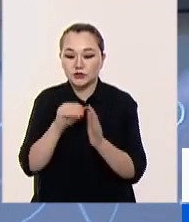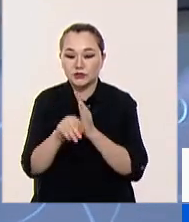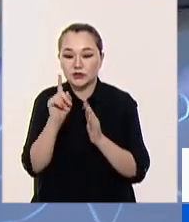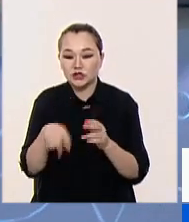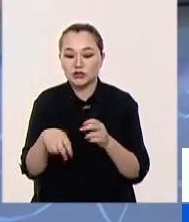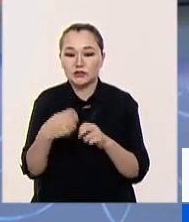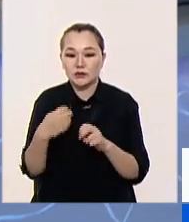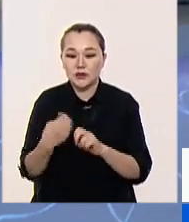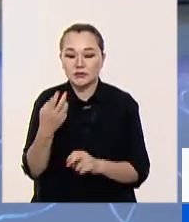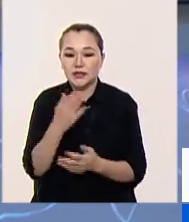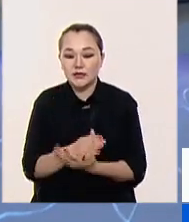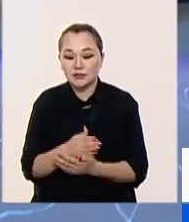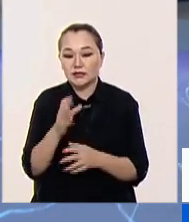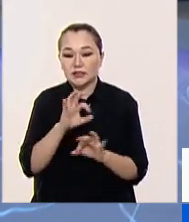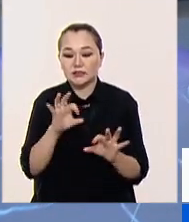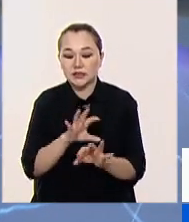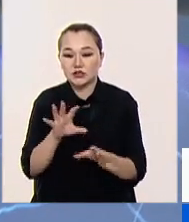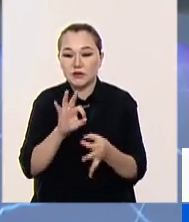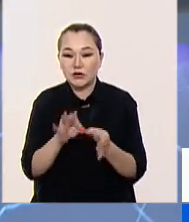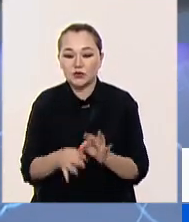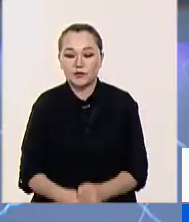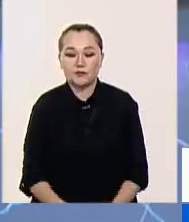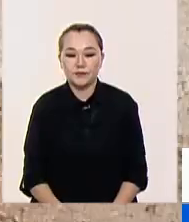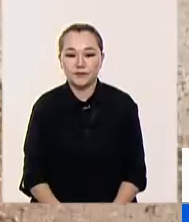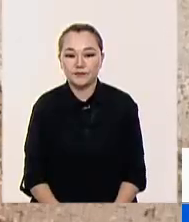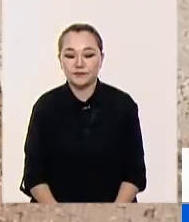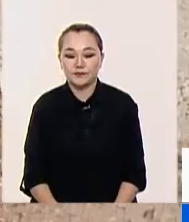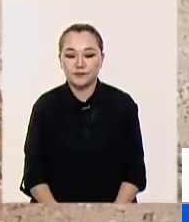даже ломаются. Анастасия Новикова расскажет подробнее.